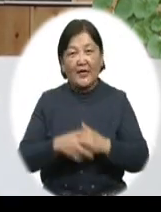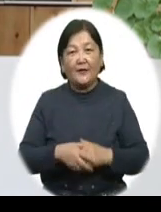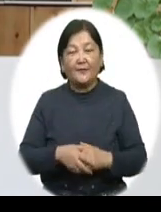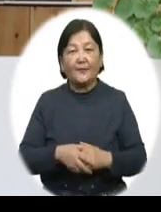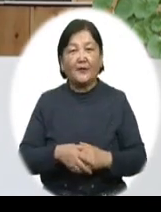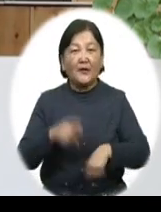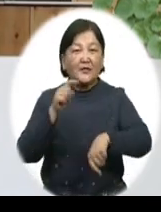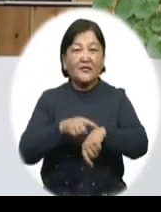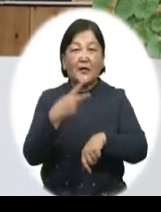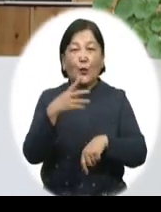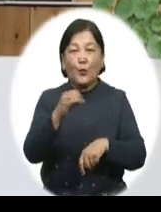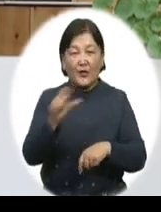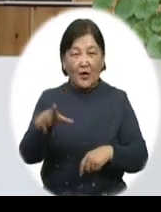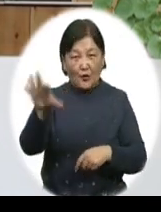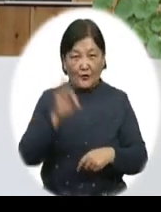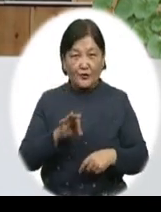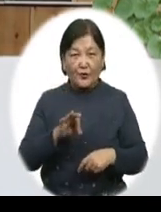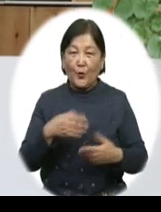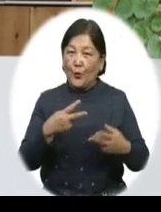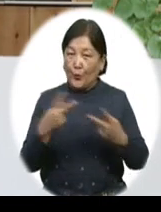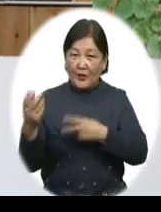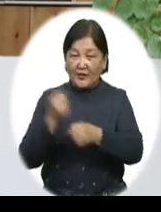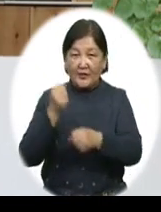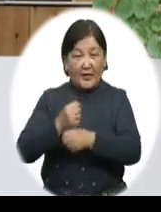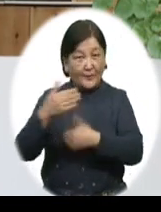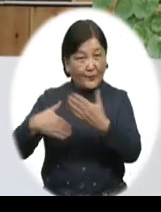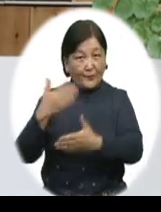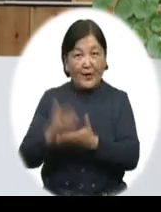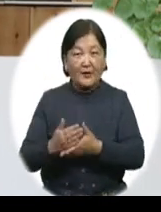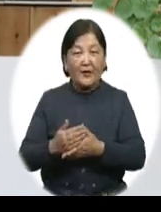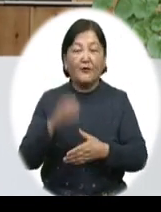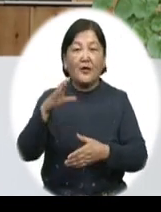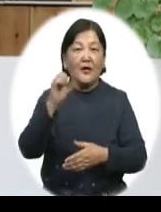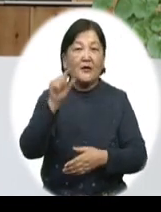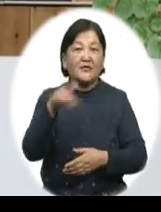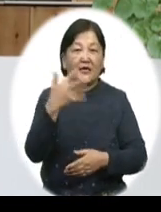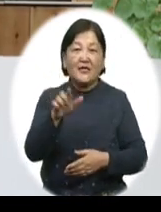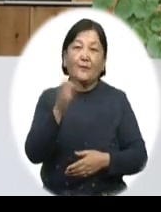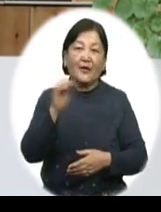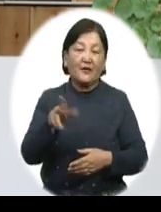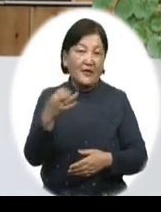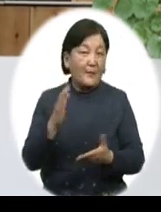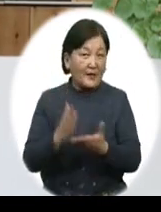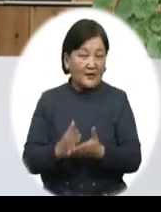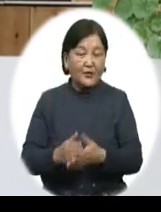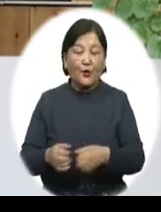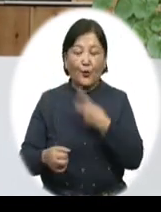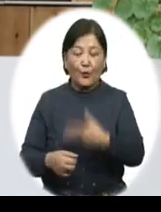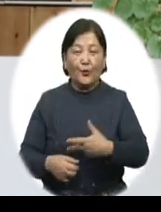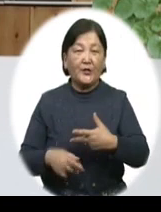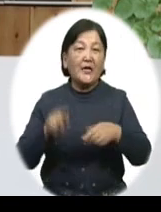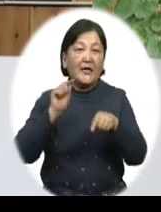мөн цаг үе олсон үйл ажиллагаа. За энэ үйл ажиллагаа нь өөрөө маш сахлаг баттай, хариуцлагатай байх. За мөн